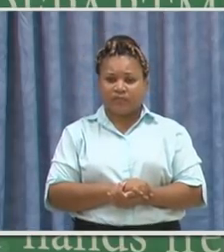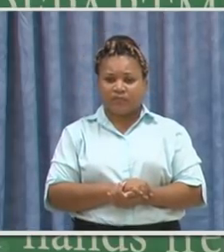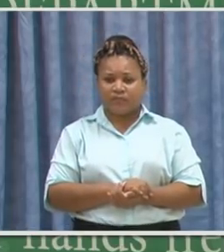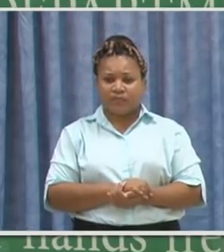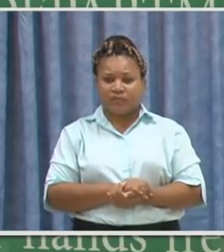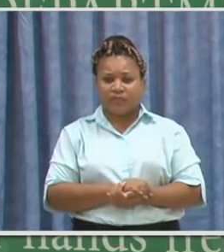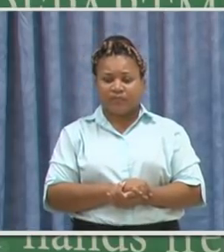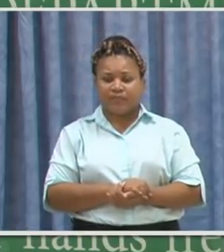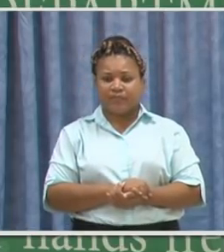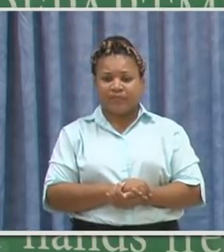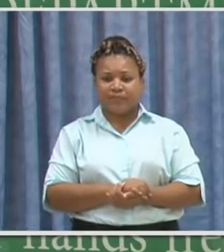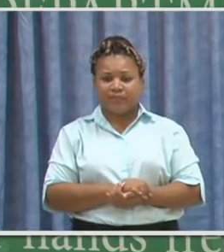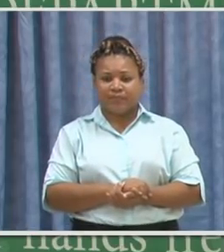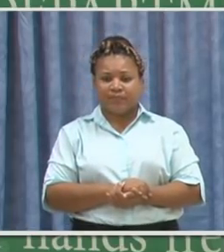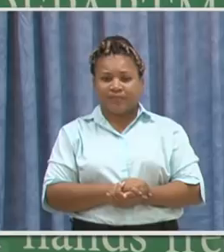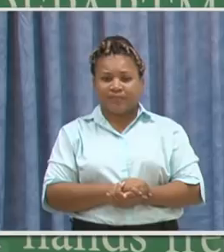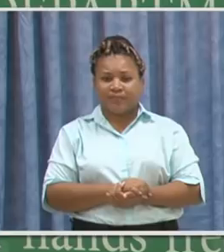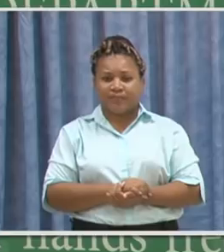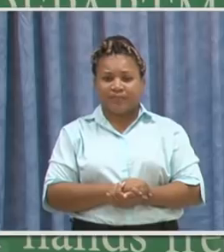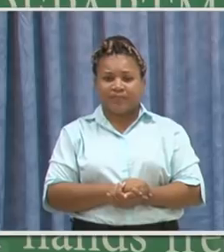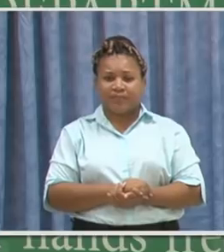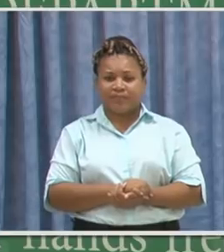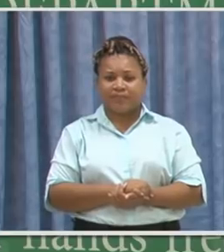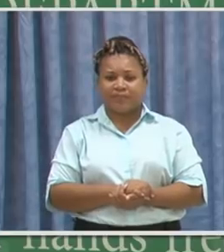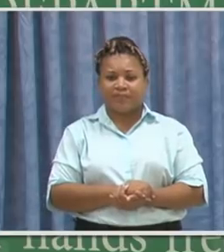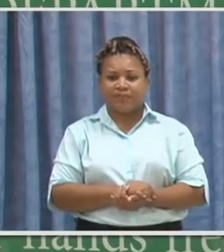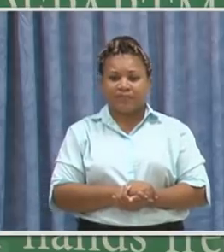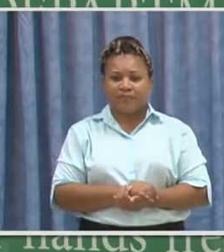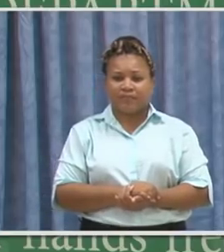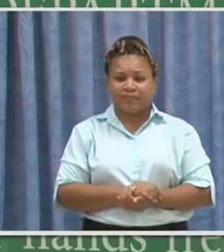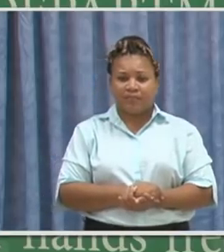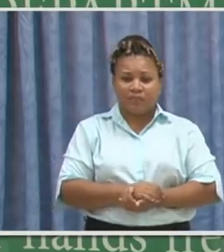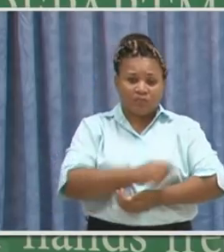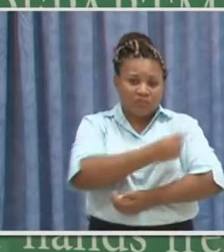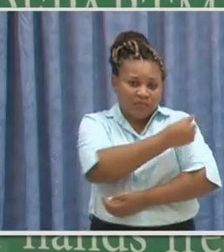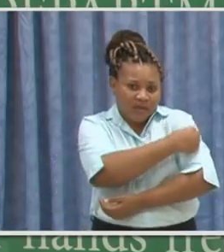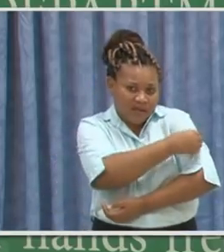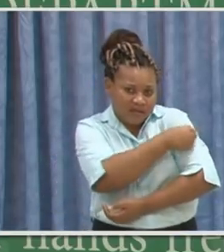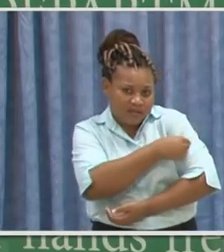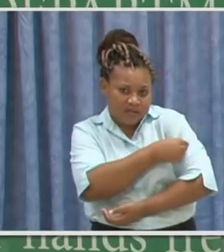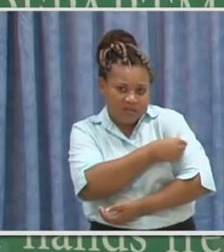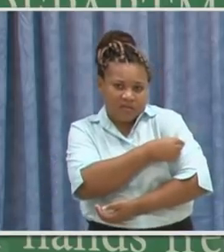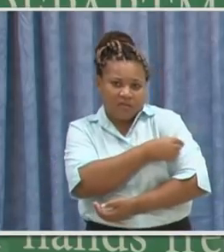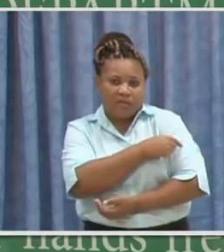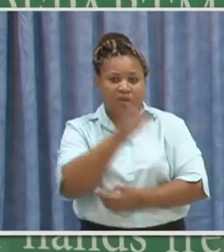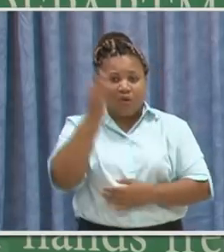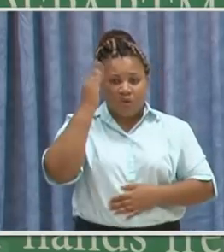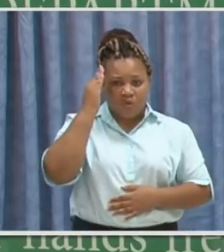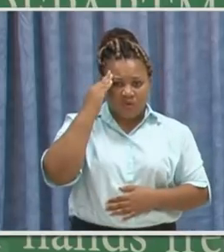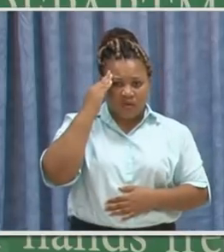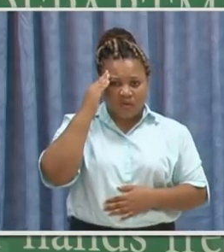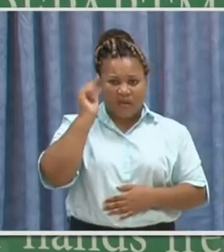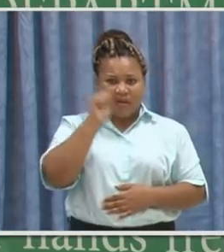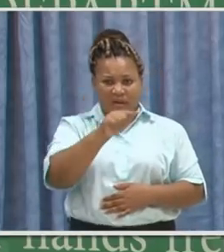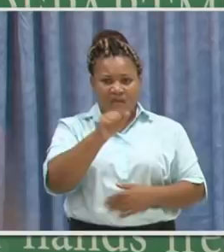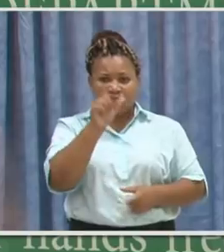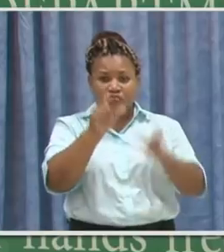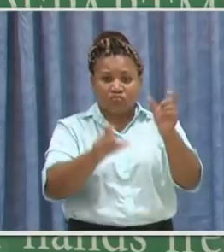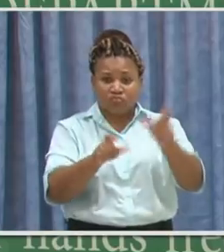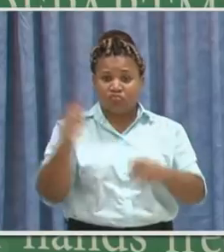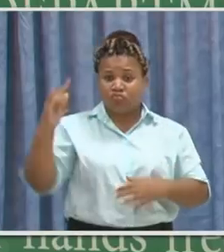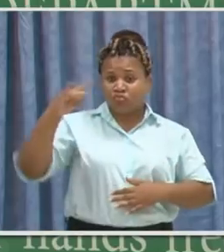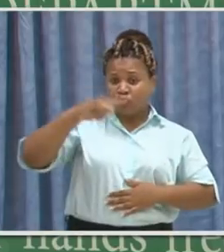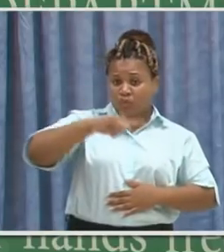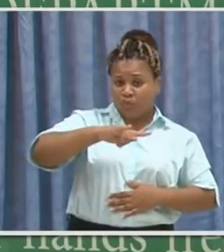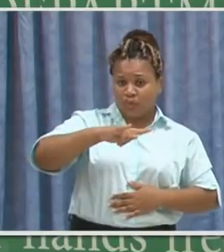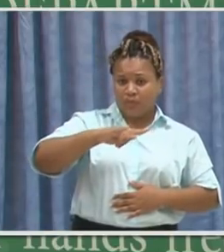de quarantaine obligatoire pour 14 jours que nous sommes monitored. Et après ça, nous sommes